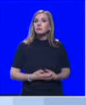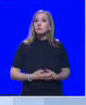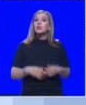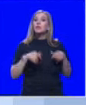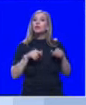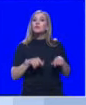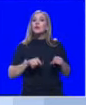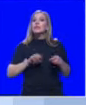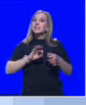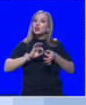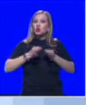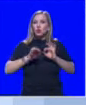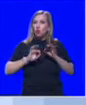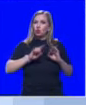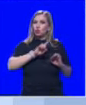Това е малко по-сложно.